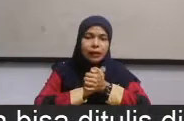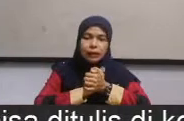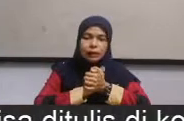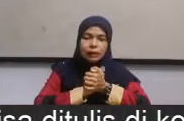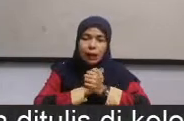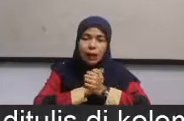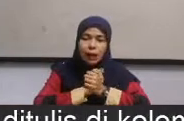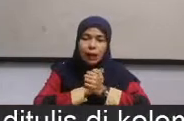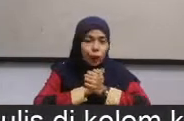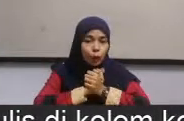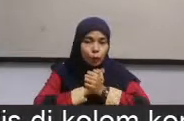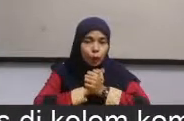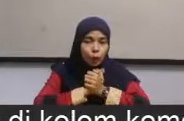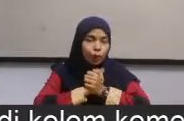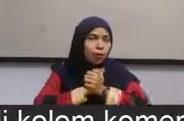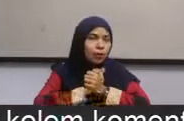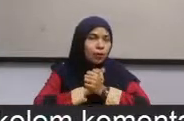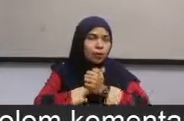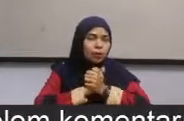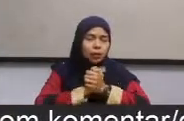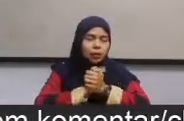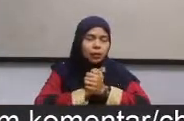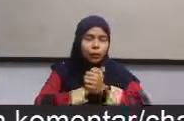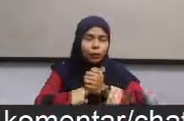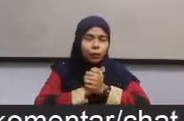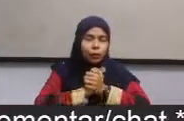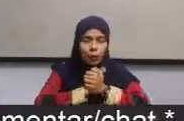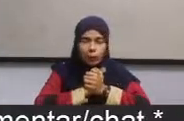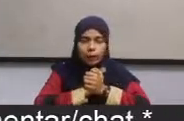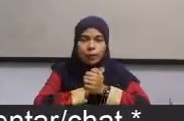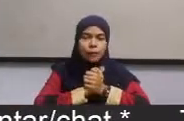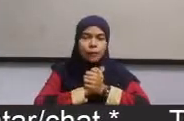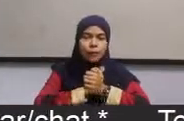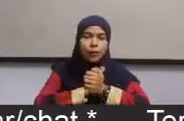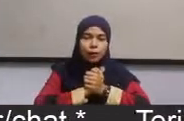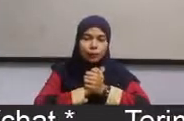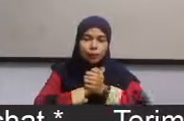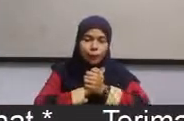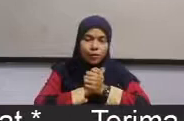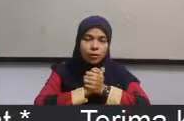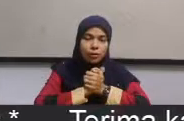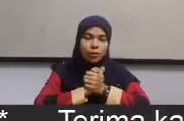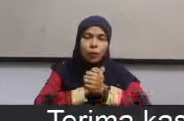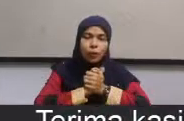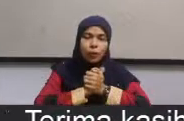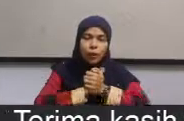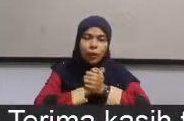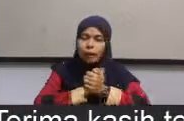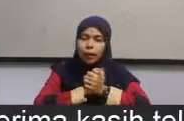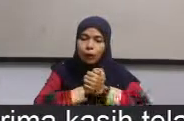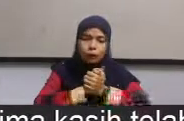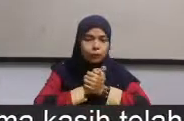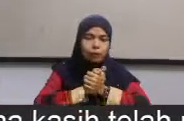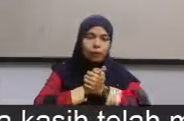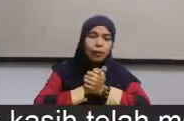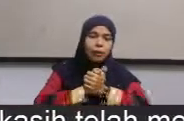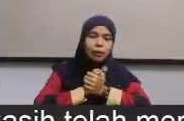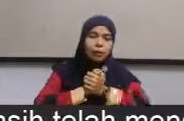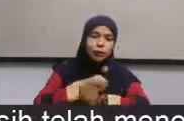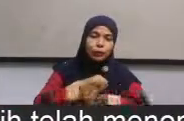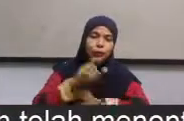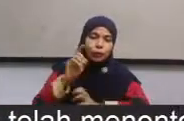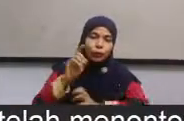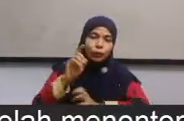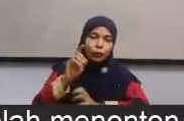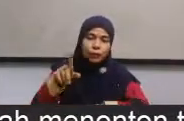kadang kita tidak tahu tauhid hanya kita taunya tuh impor aja produk impor aja yang lokal enggak tahu